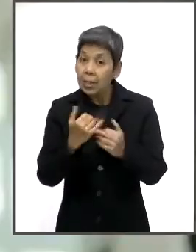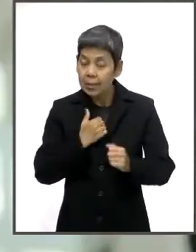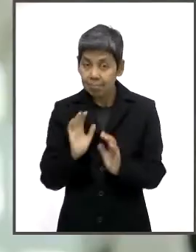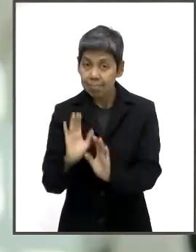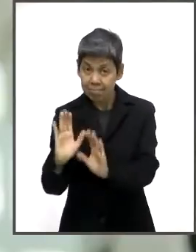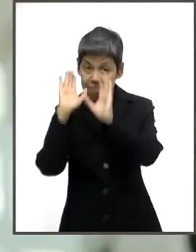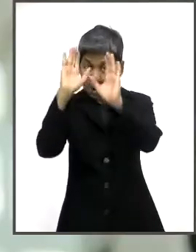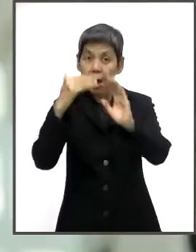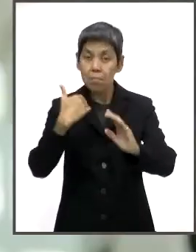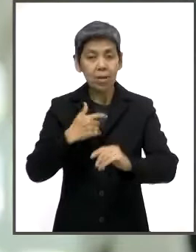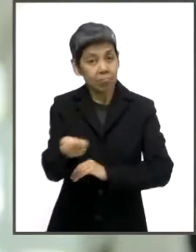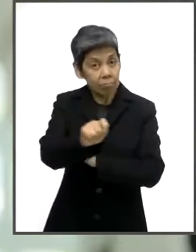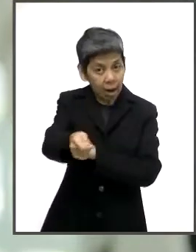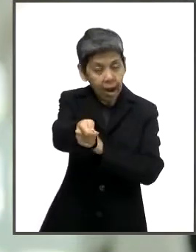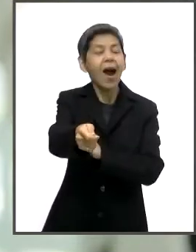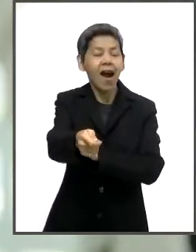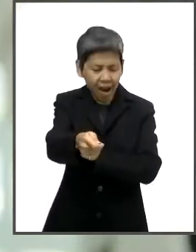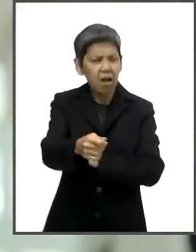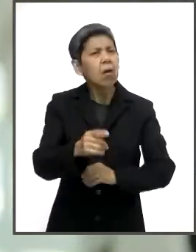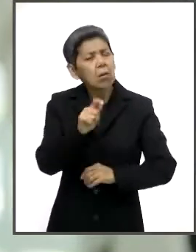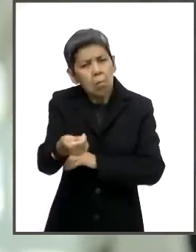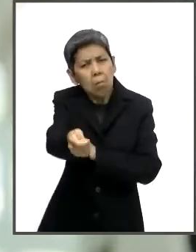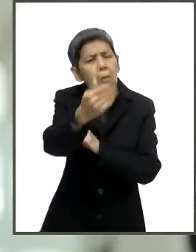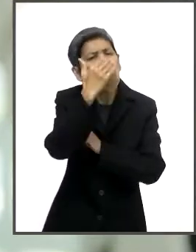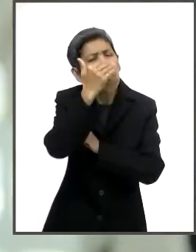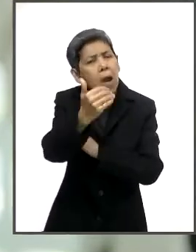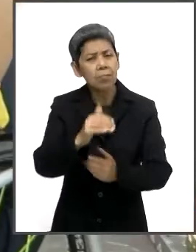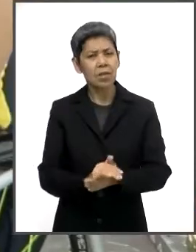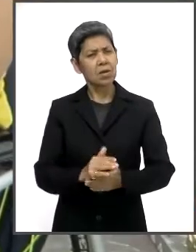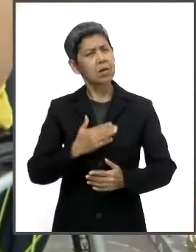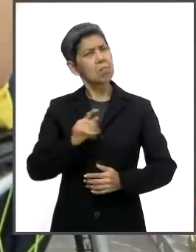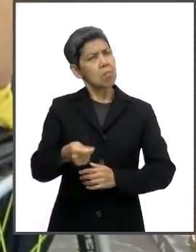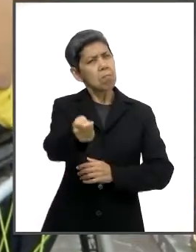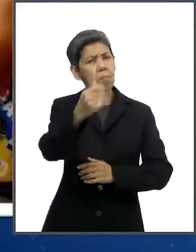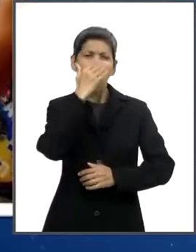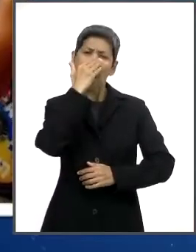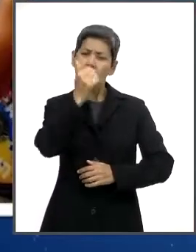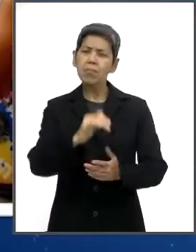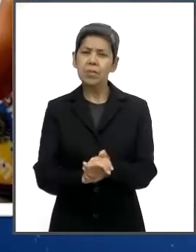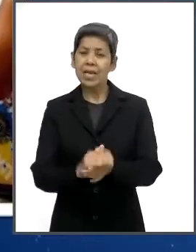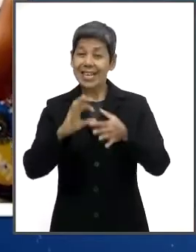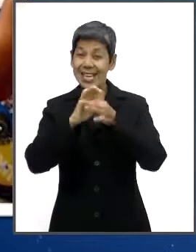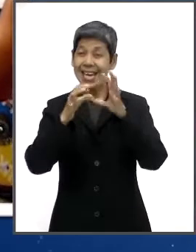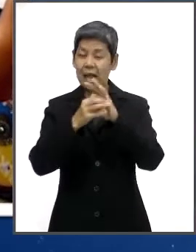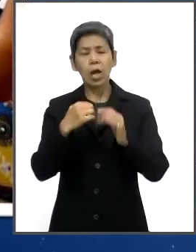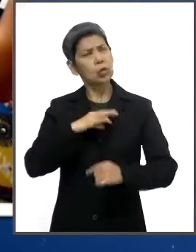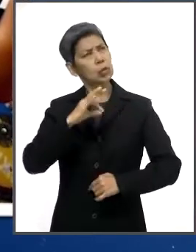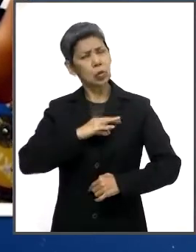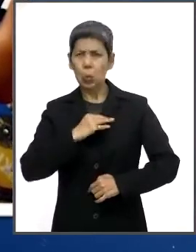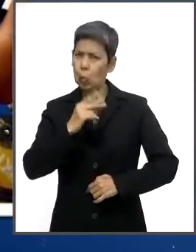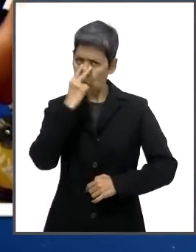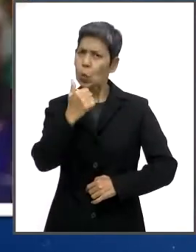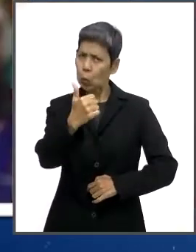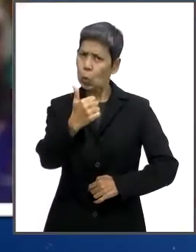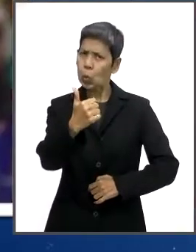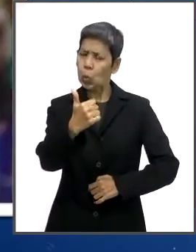จากบาสเกตบอลเนี่ยก็มาเป็นกีฬาฟันดาบ ค่ะ ครับทำไมถึงมาเล่นฟันดาบพี ่ทำไมถึงเล่นฟันดาบเพราะเป็นกีฬาที่มองแล้วมันมีเส